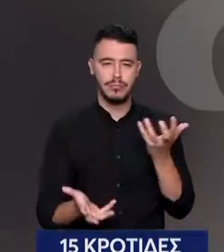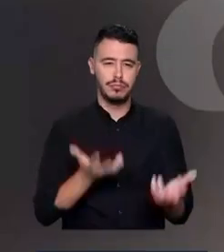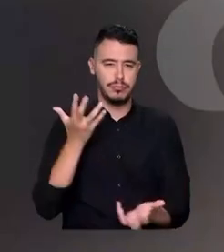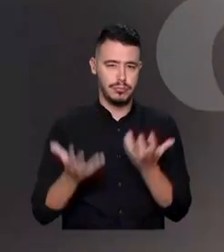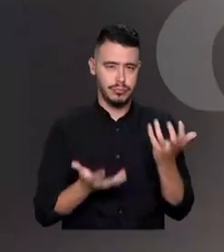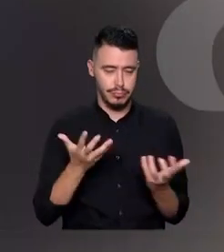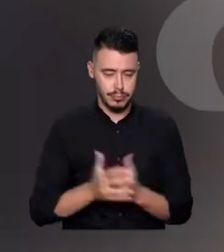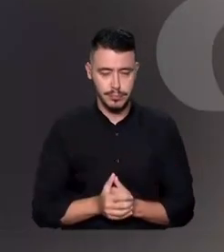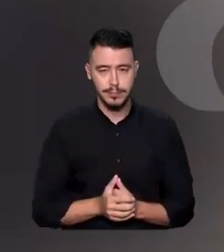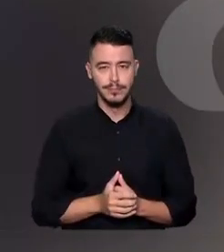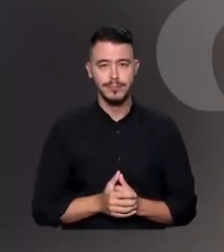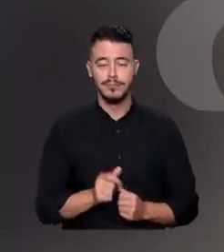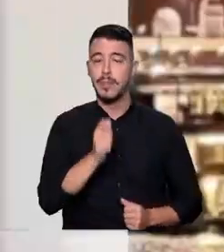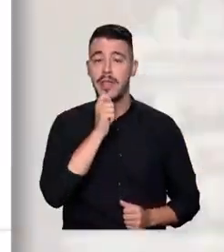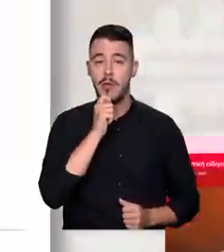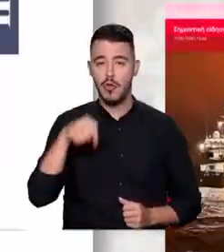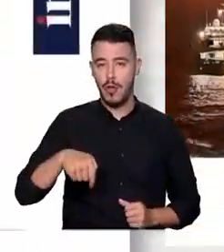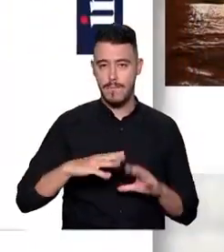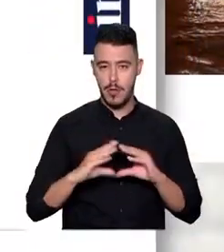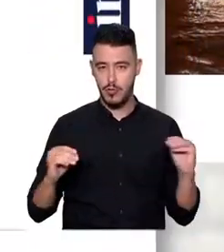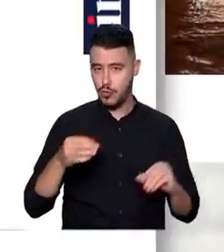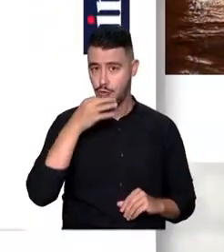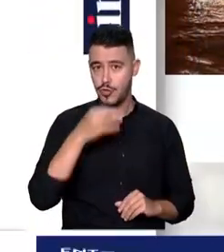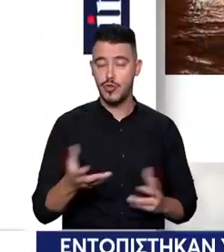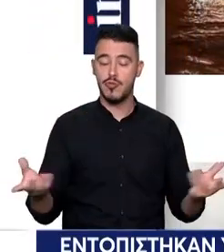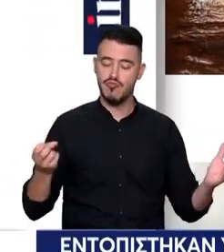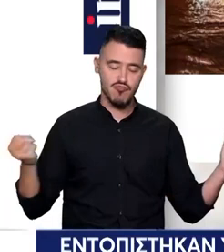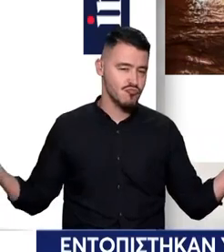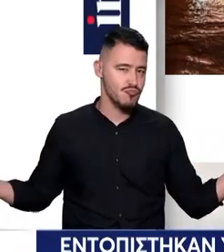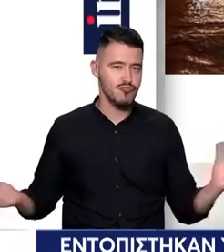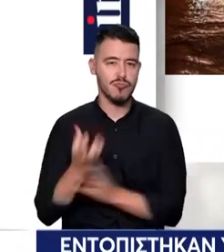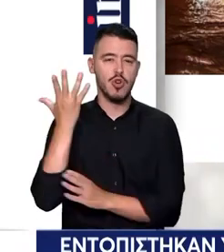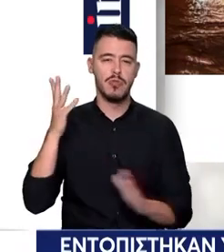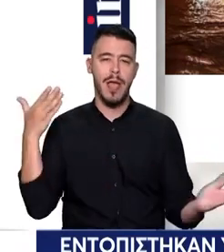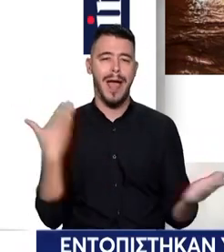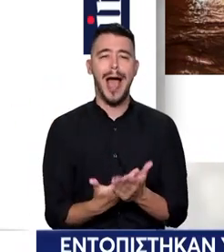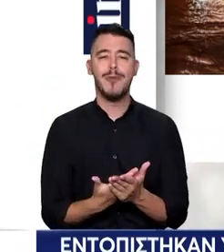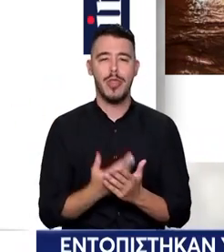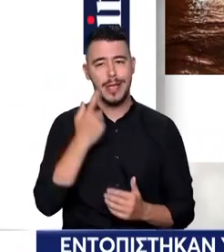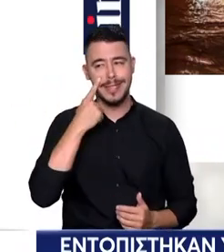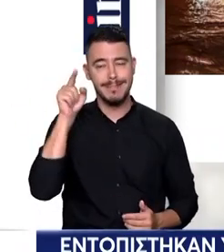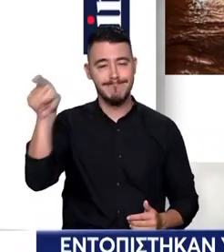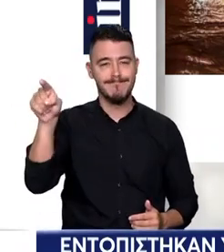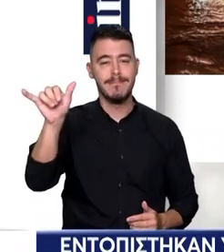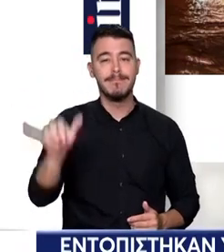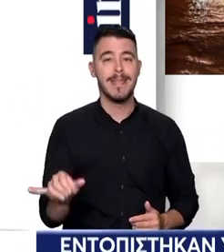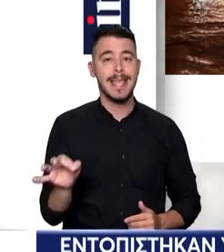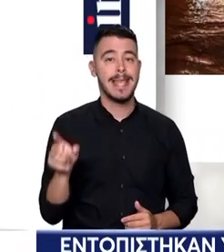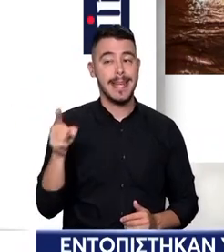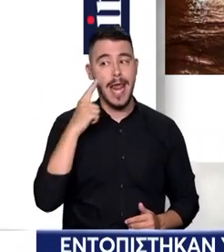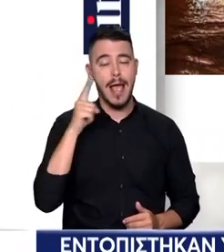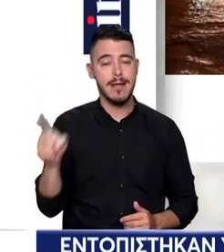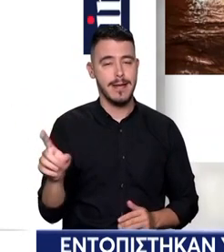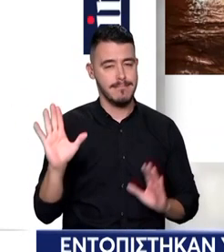Ο Βασίλης Λαμπρόπουλος γράφει στο NGR. Νέα διάσταση στην υπόθεση της πυρκαγιάς στην Ύδρα και την εμπλοκή των μελών του πληρώματος